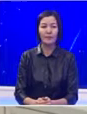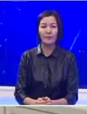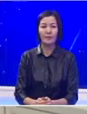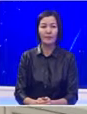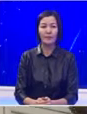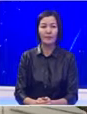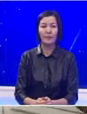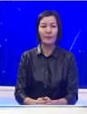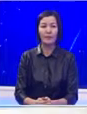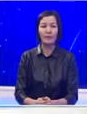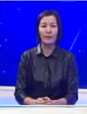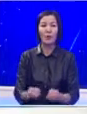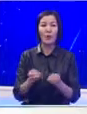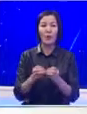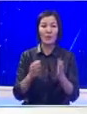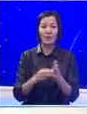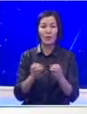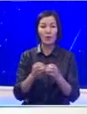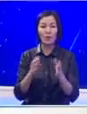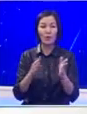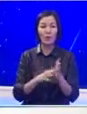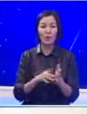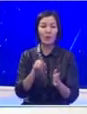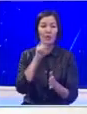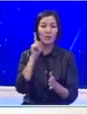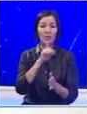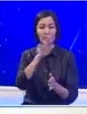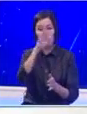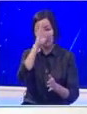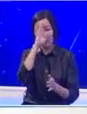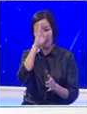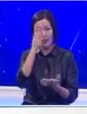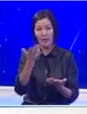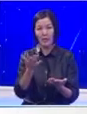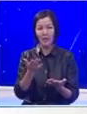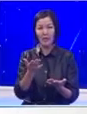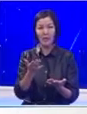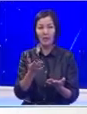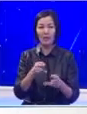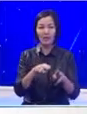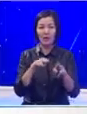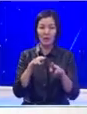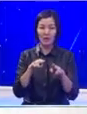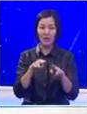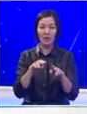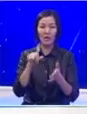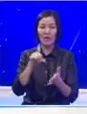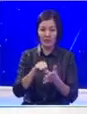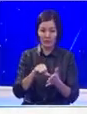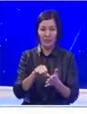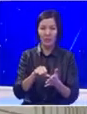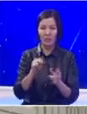Олар көз алдымызда өшірген 18-19 жастағы жас балалар. Енді жатқа сон шашып тастаған сон қаруды енді барған шығар оларда